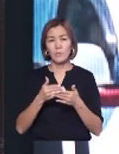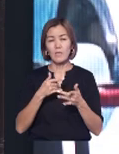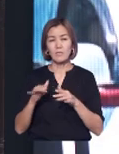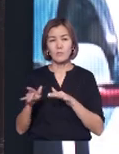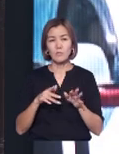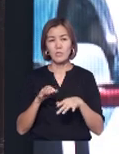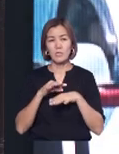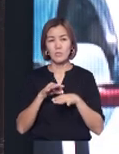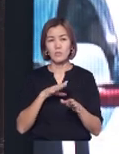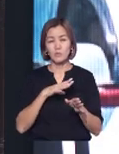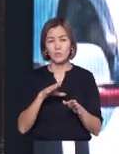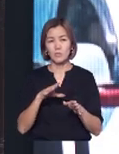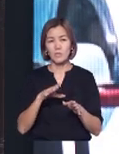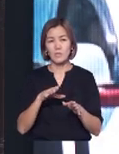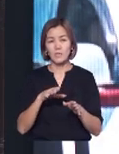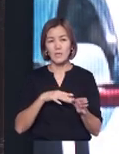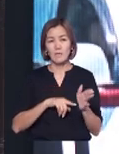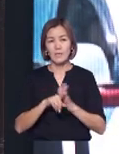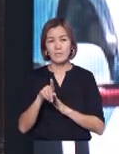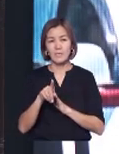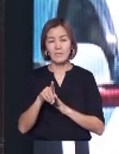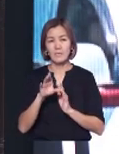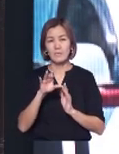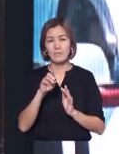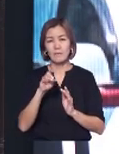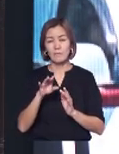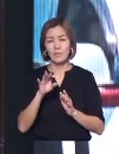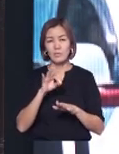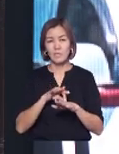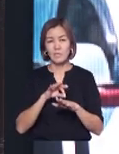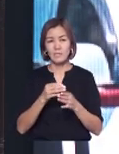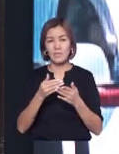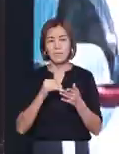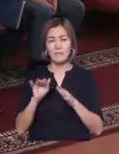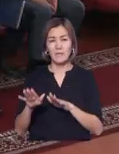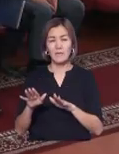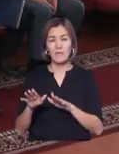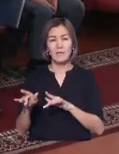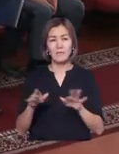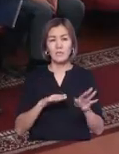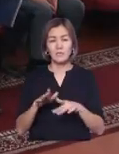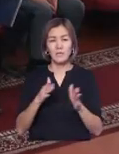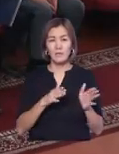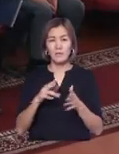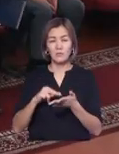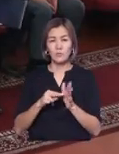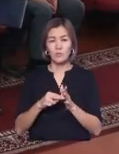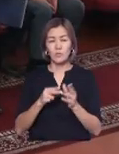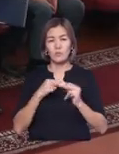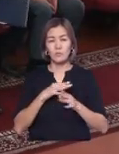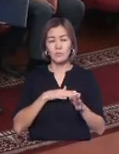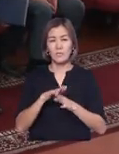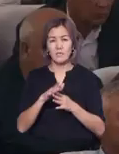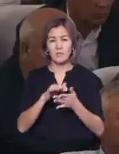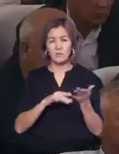шаралары шұғыл қолға алынды. Сібір жарасының алдын алу үшін қарастырылған арнайы алгоритм бойынша жұмыстар